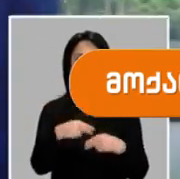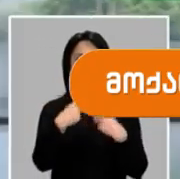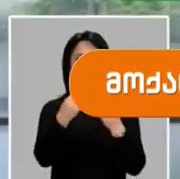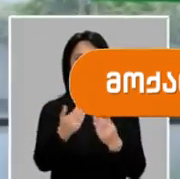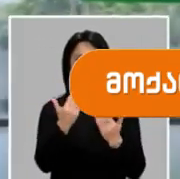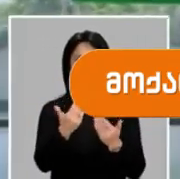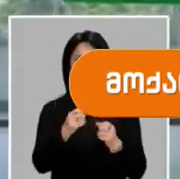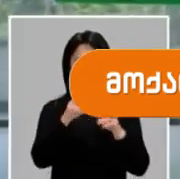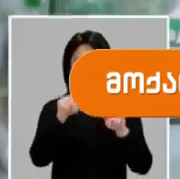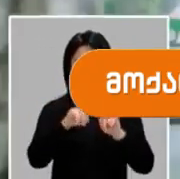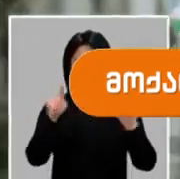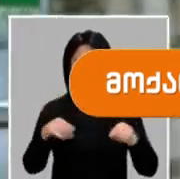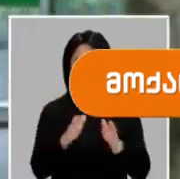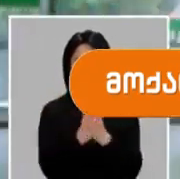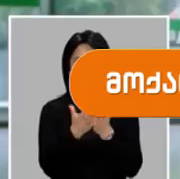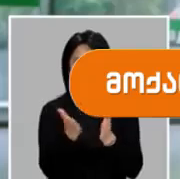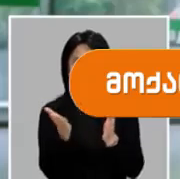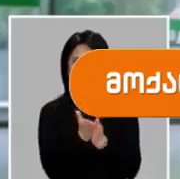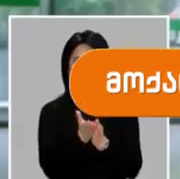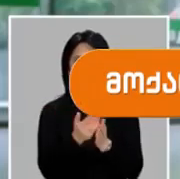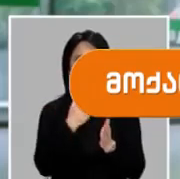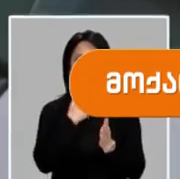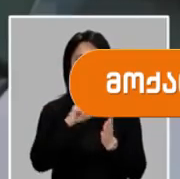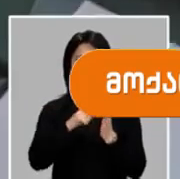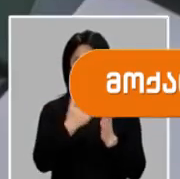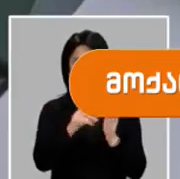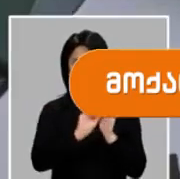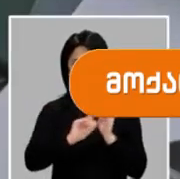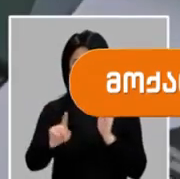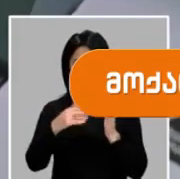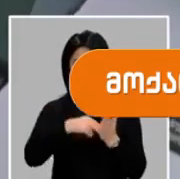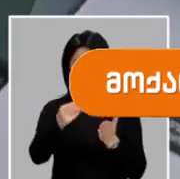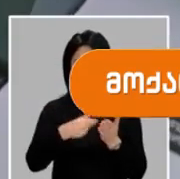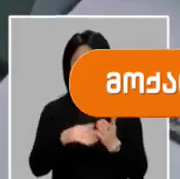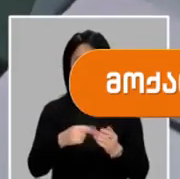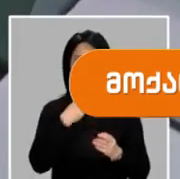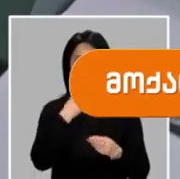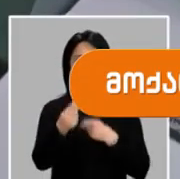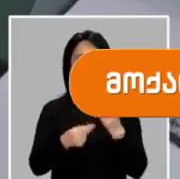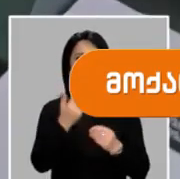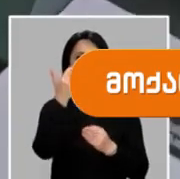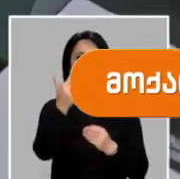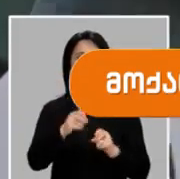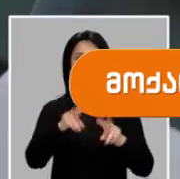ჩვენ არერთხელ ვნახეთ უკვე, რომ სპეციალურად ისეა მოწყობილი, რომ აი ამის შესაძლებლობას